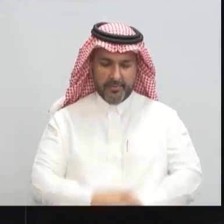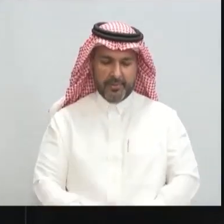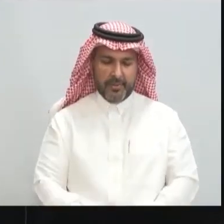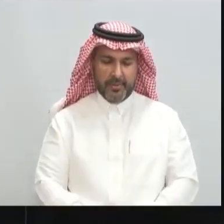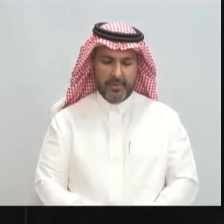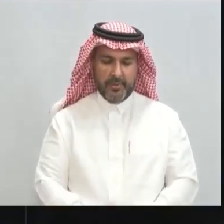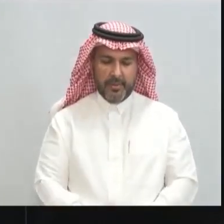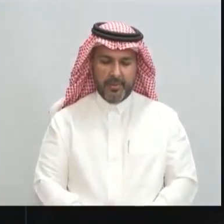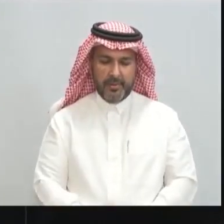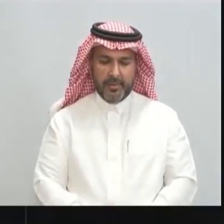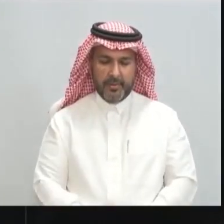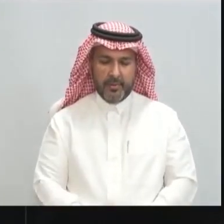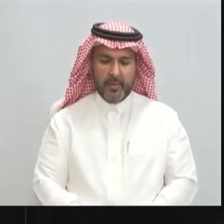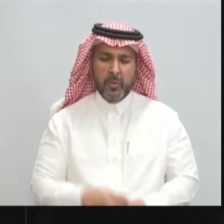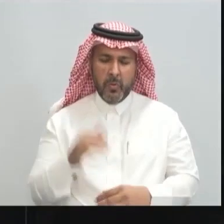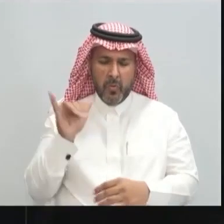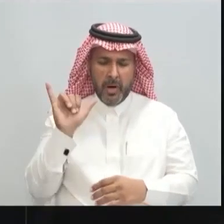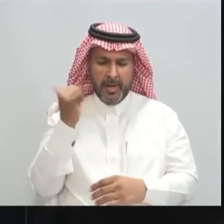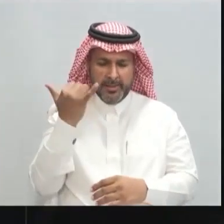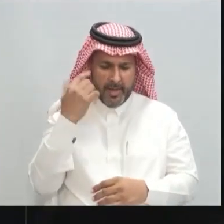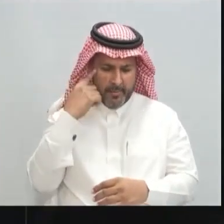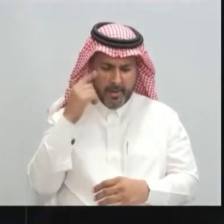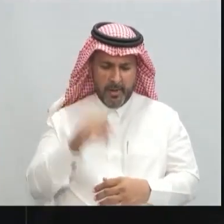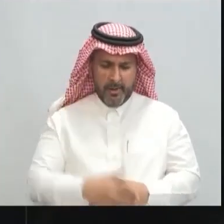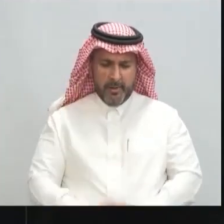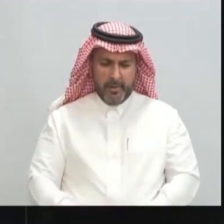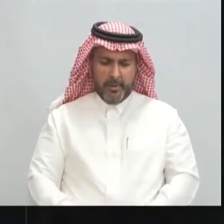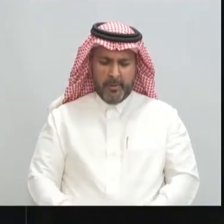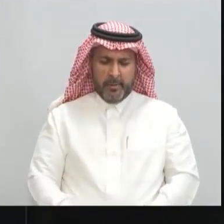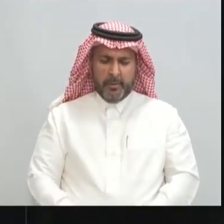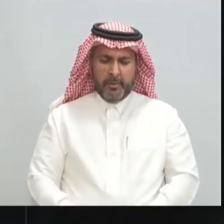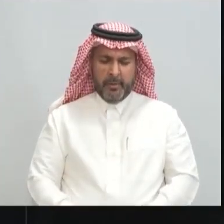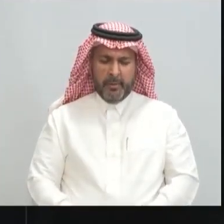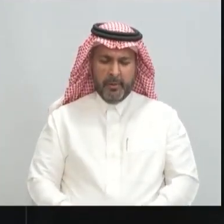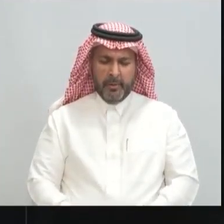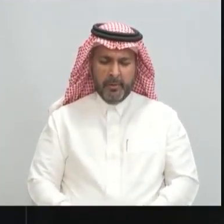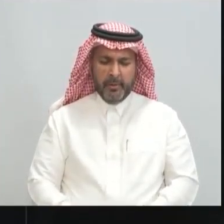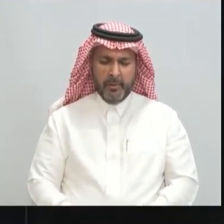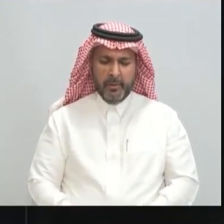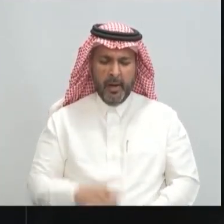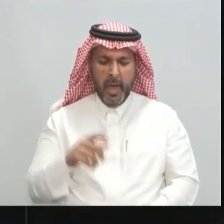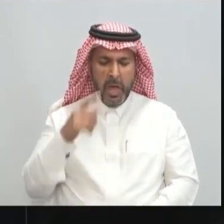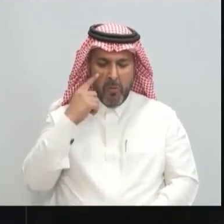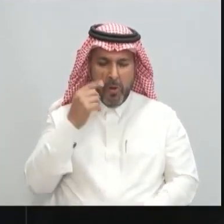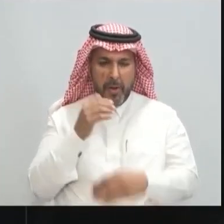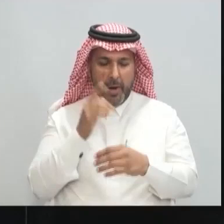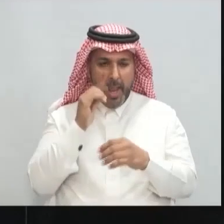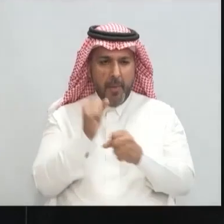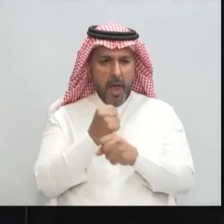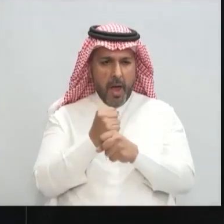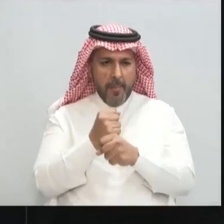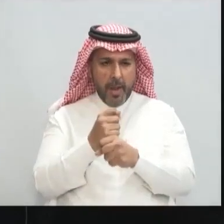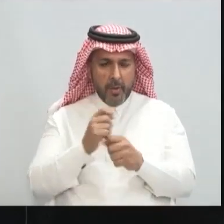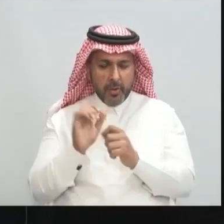ينشؤون مثلا جروبات وغيرها وارسال الوثائق ومستندات وايضا انجاز العمل وقد يتلقون اوامر عبر هذه المنصات كل